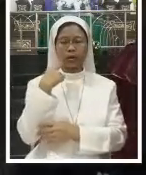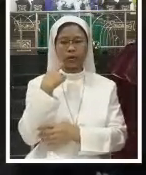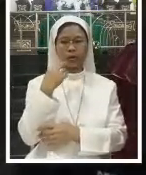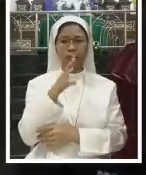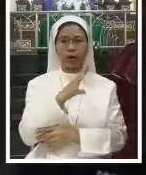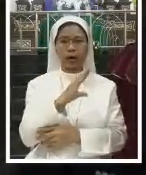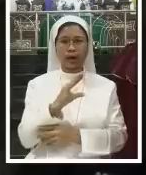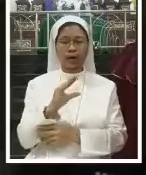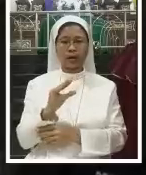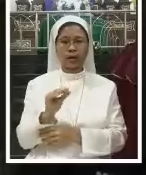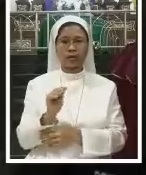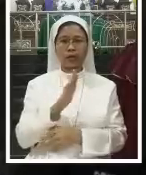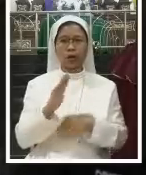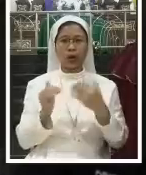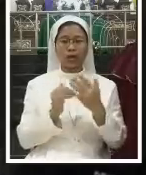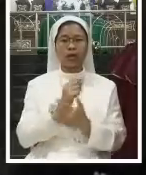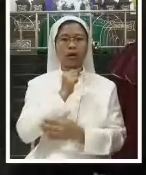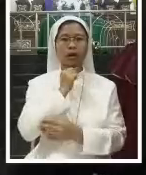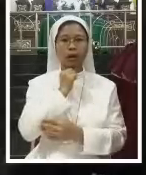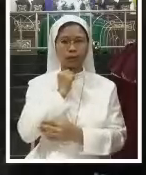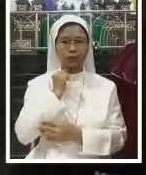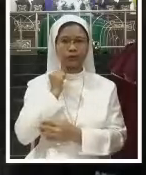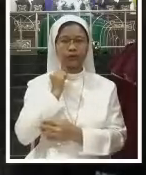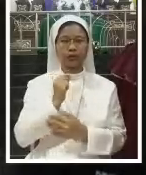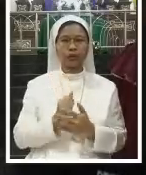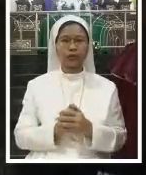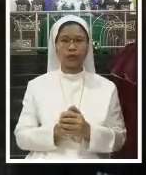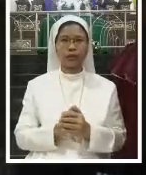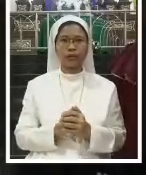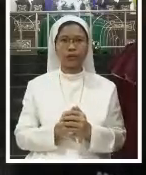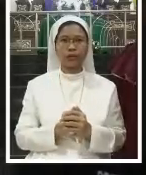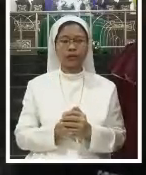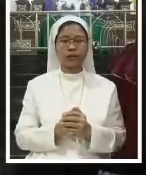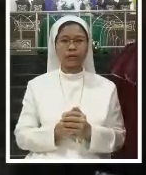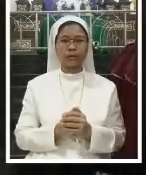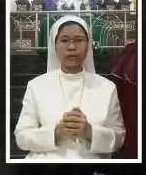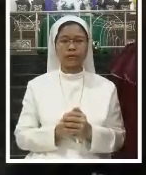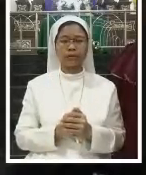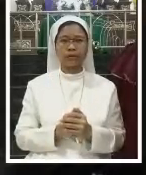si Rolando, asin kan gabos na klero.